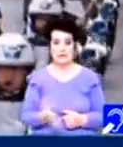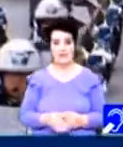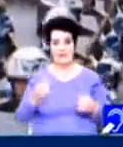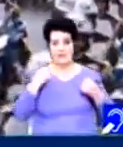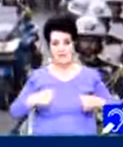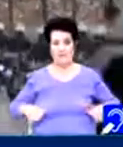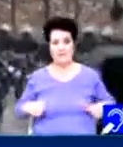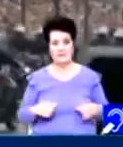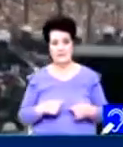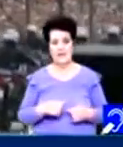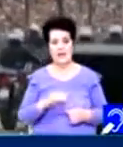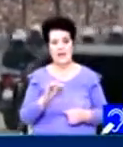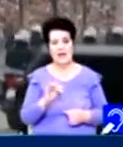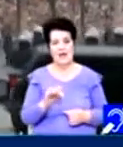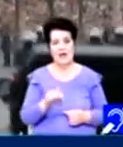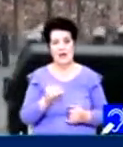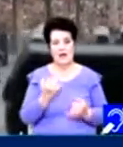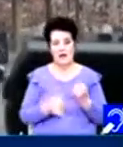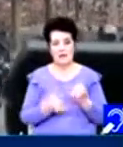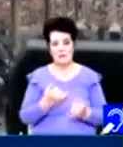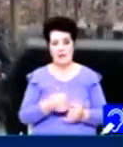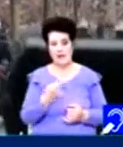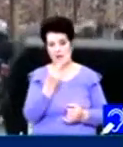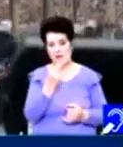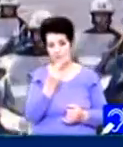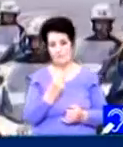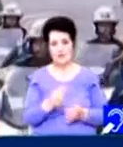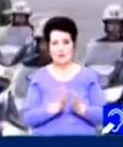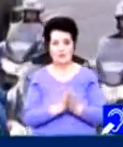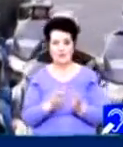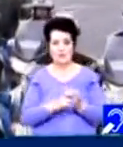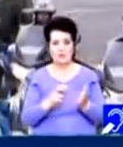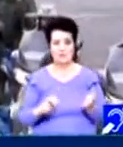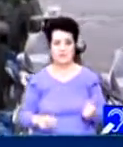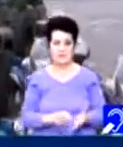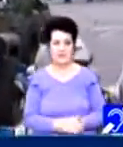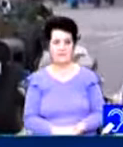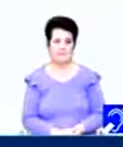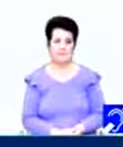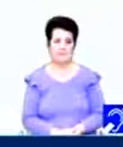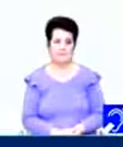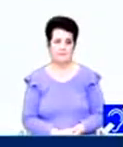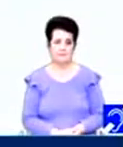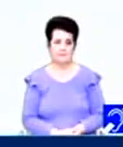galbene aflate în public l-au fluierat pe șeful statului francez și i-au cerut demisia.